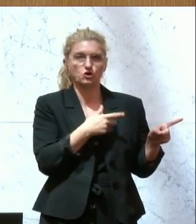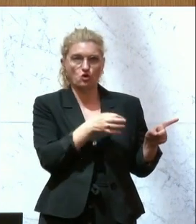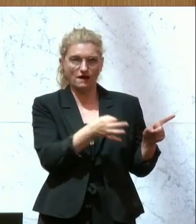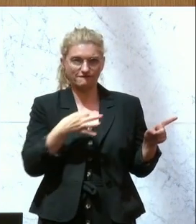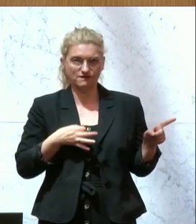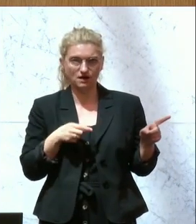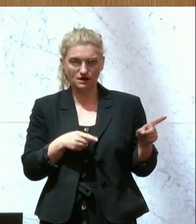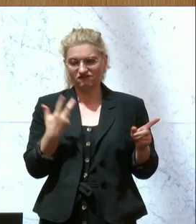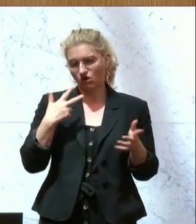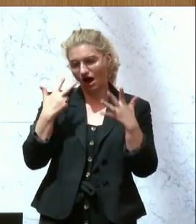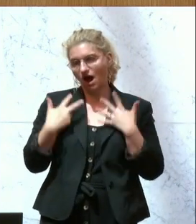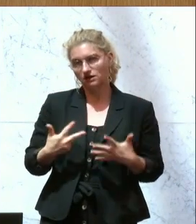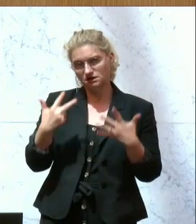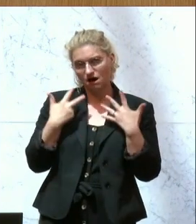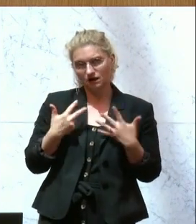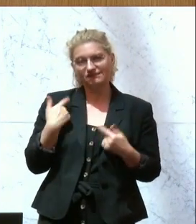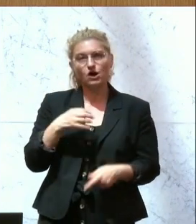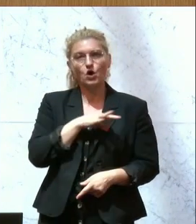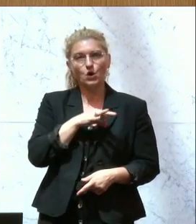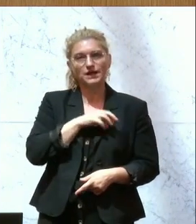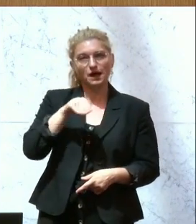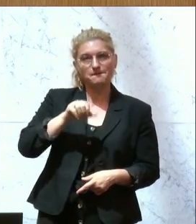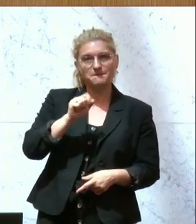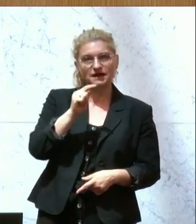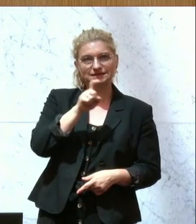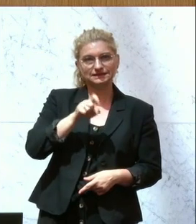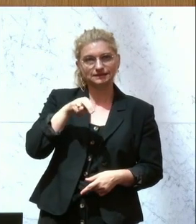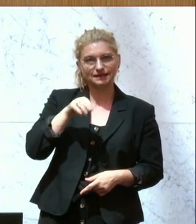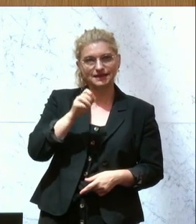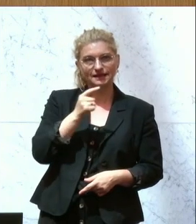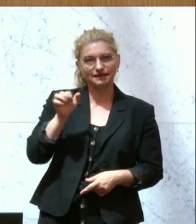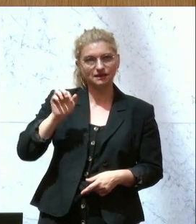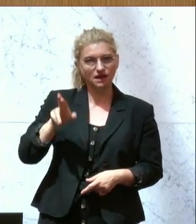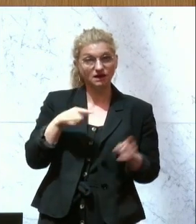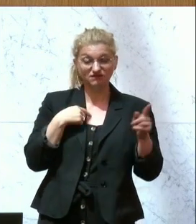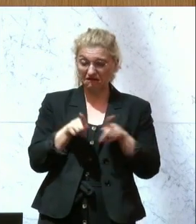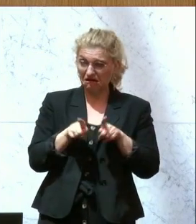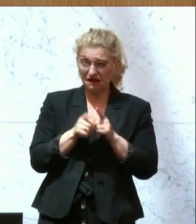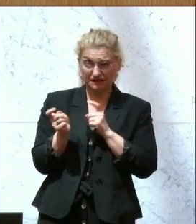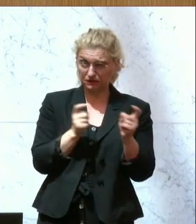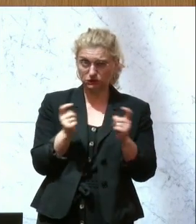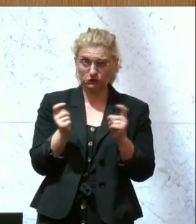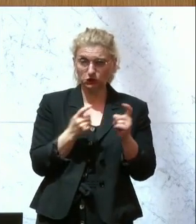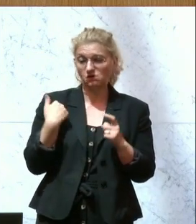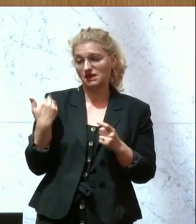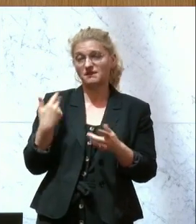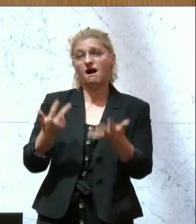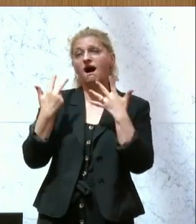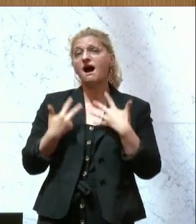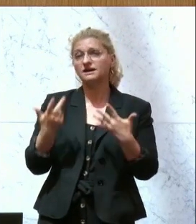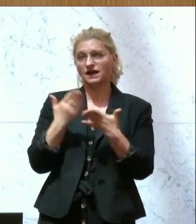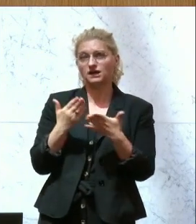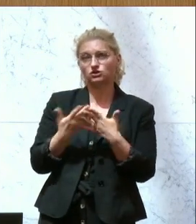SPÖ-Anfrage vor 8 Jahren vom Kollegen Matznetter, der genau in derselben Diskussion vor 8 Jahren schon